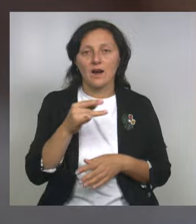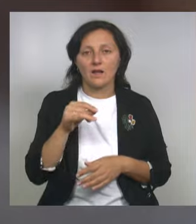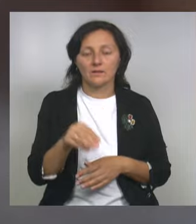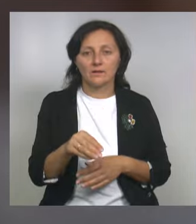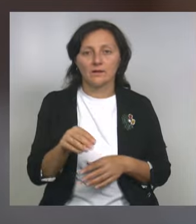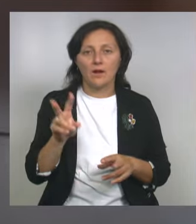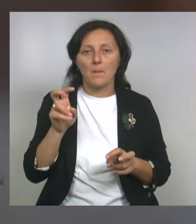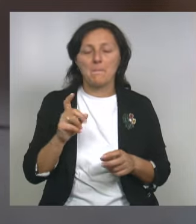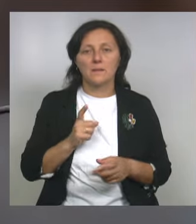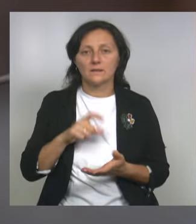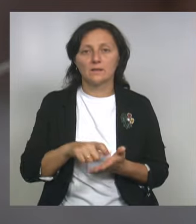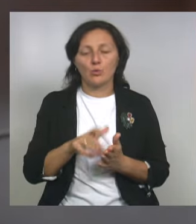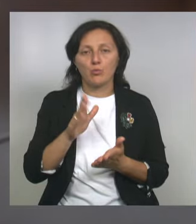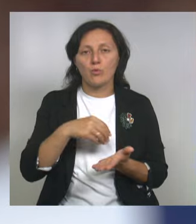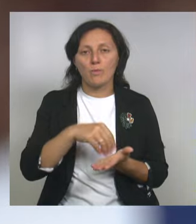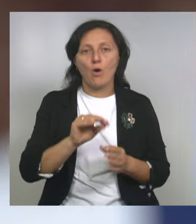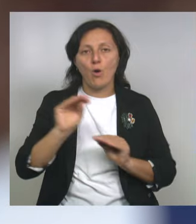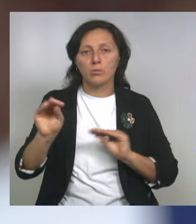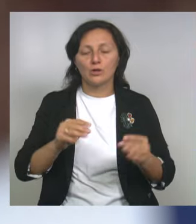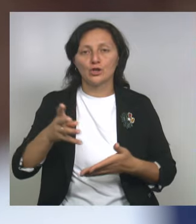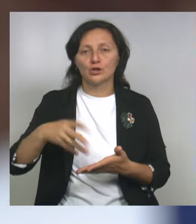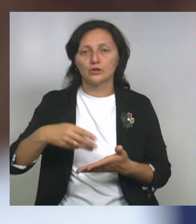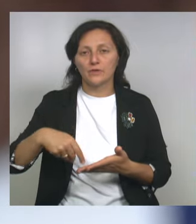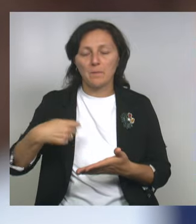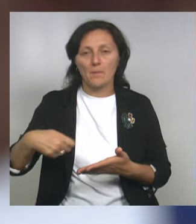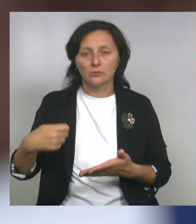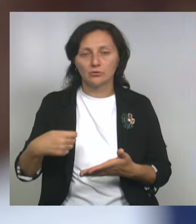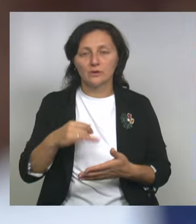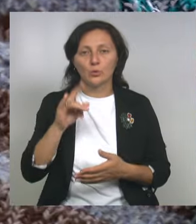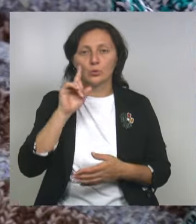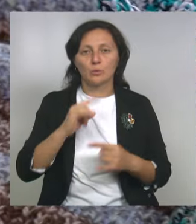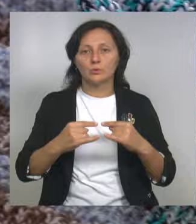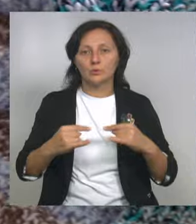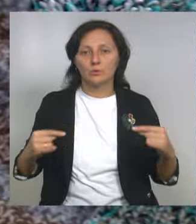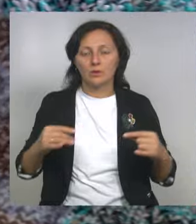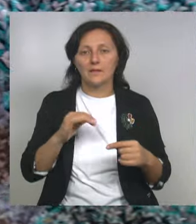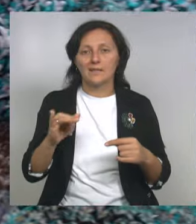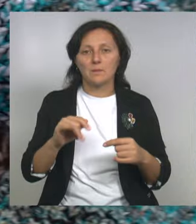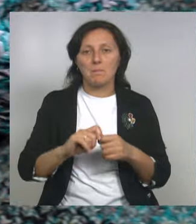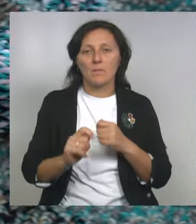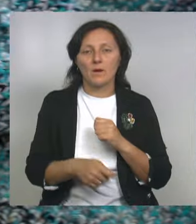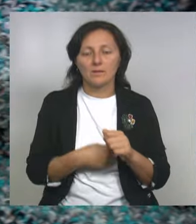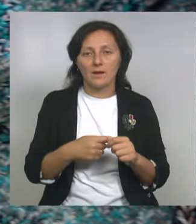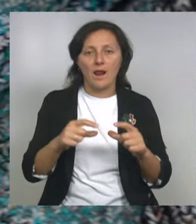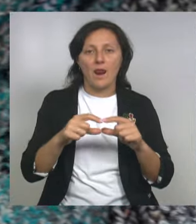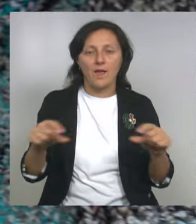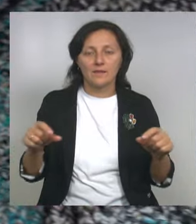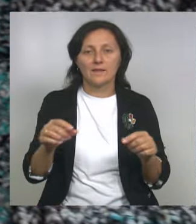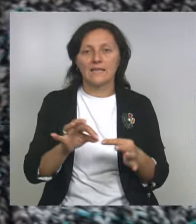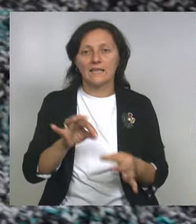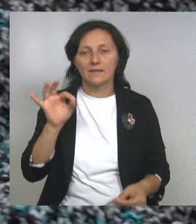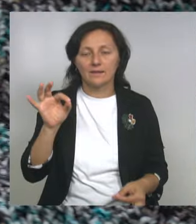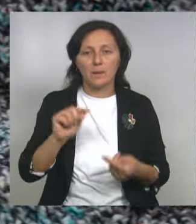мастерской Поповки планируют закупить оборудование, швейную машинку и удобный стол. Плюс расходные материалы – ленты, нитки, пряжу.